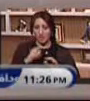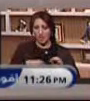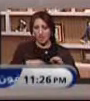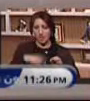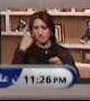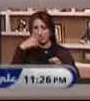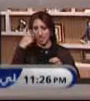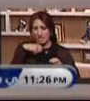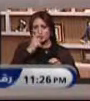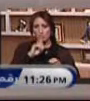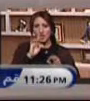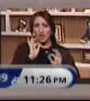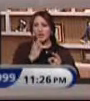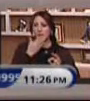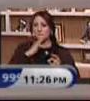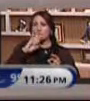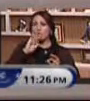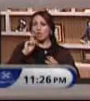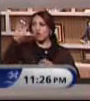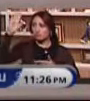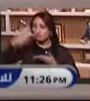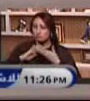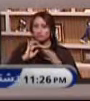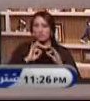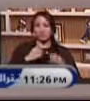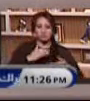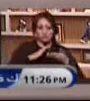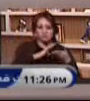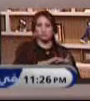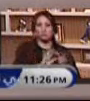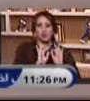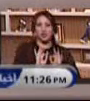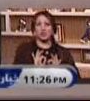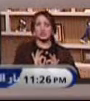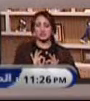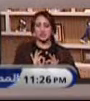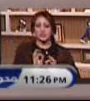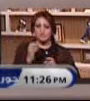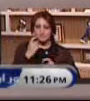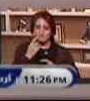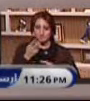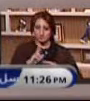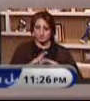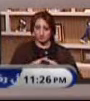زي ابوه ان ينظر في الدنيا الى من هو اقل. بس يبقى يعني